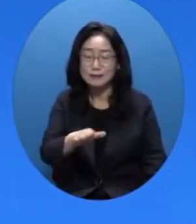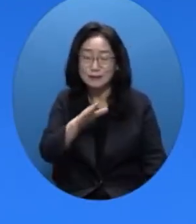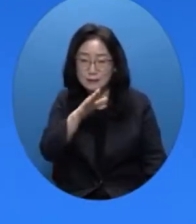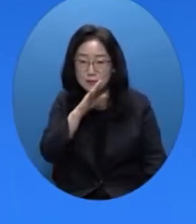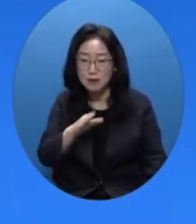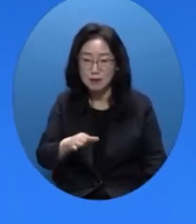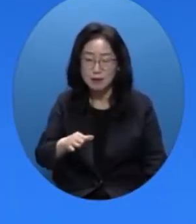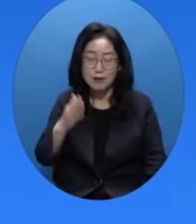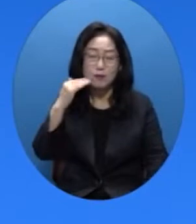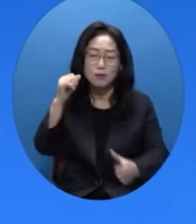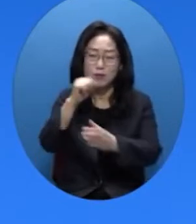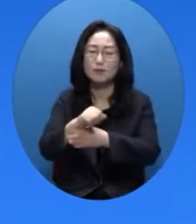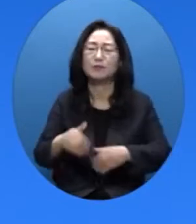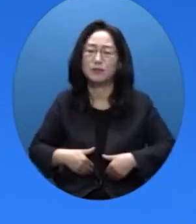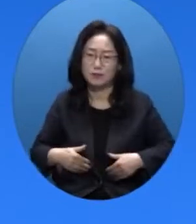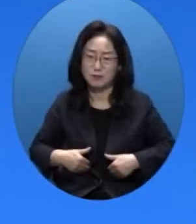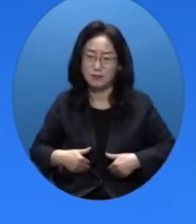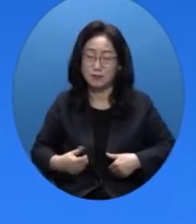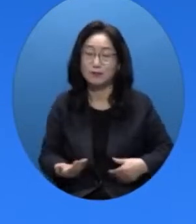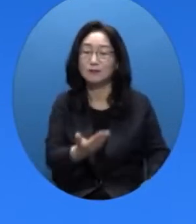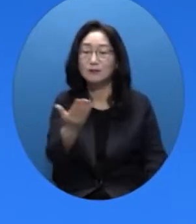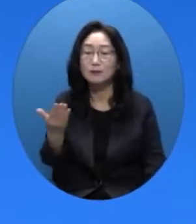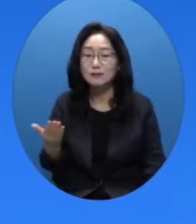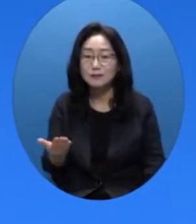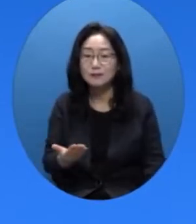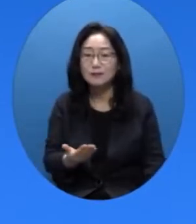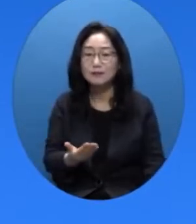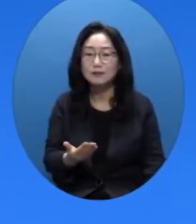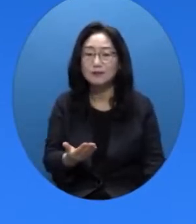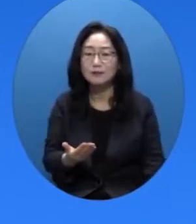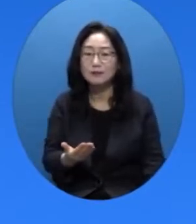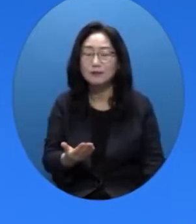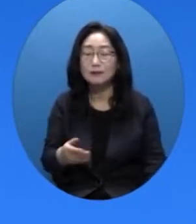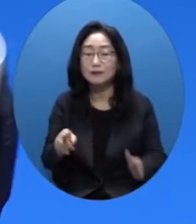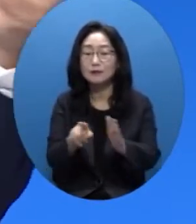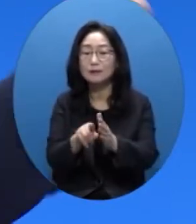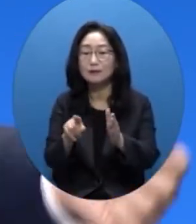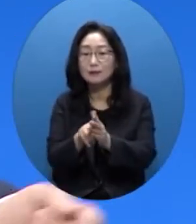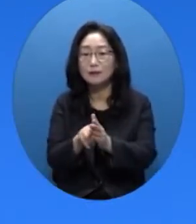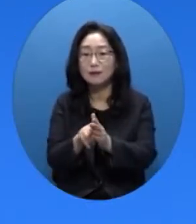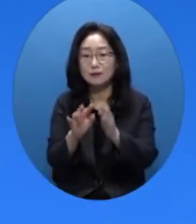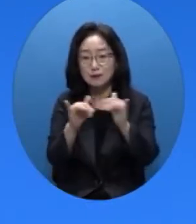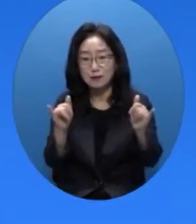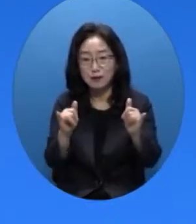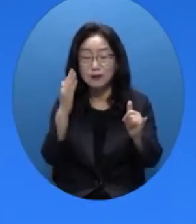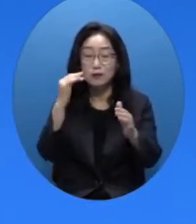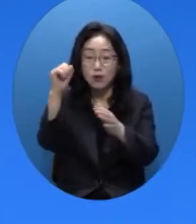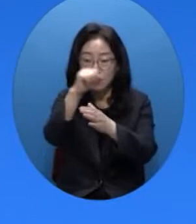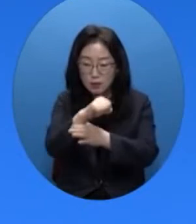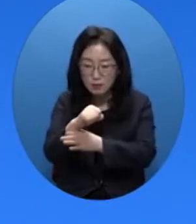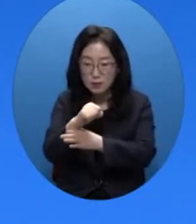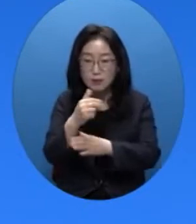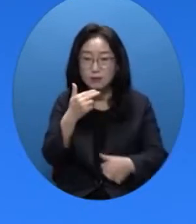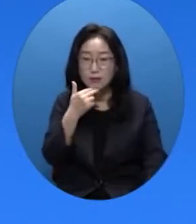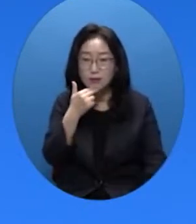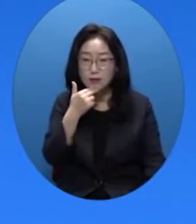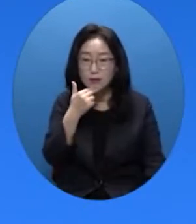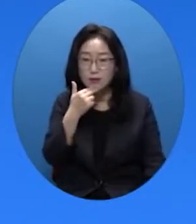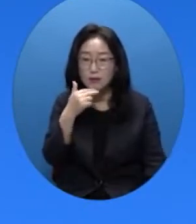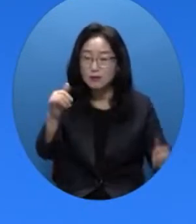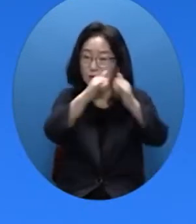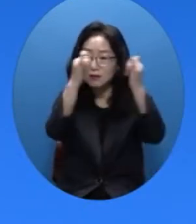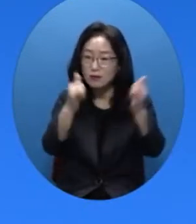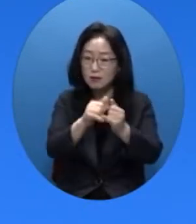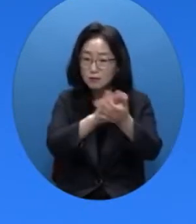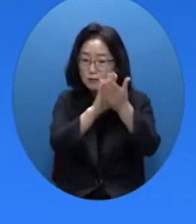합니다 여러분 신화의 4 신앙인의 삶의 열매가 맺히지 않으면 사회를 변화시켜